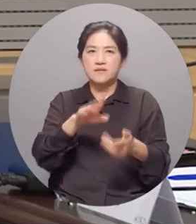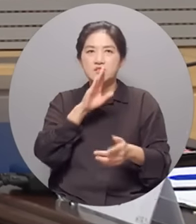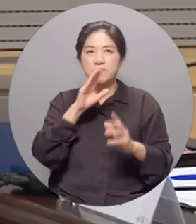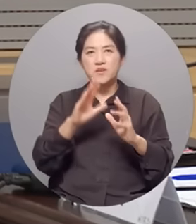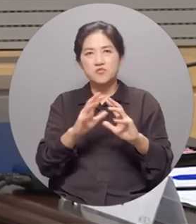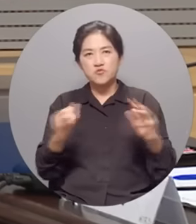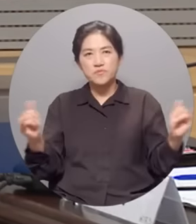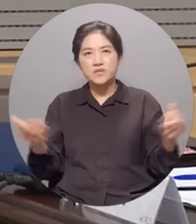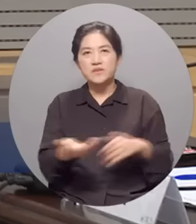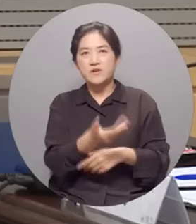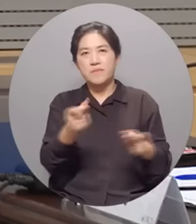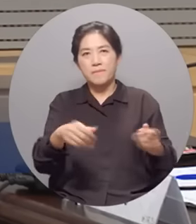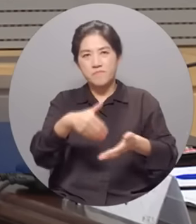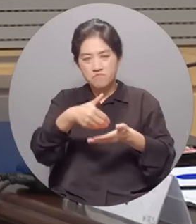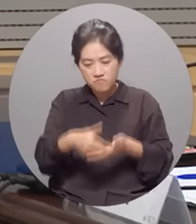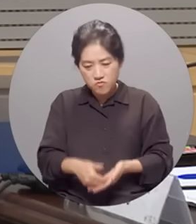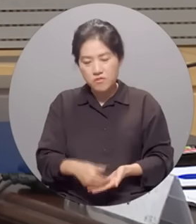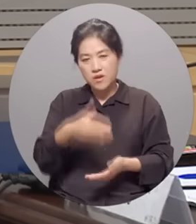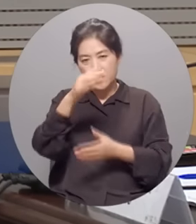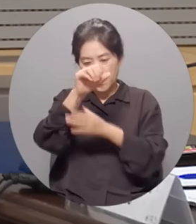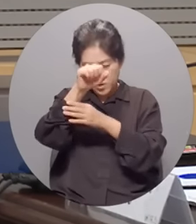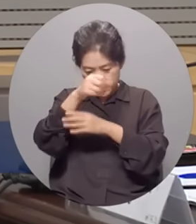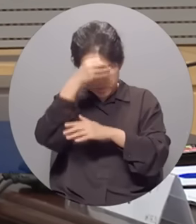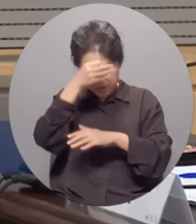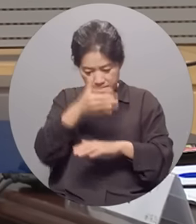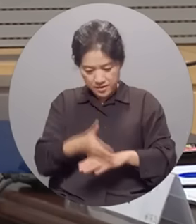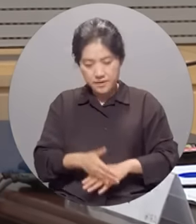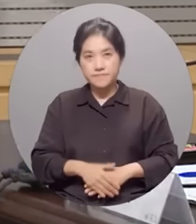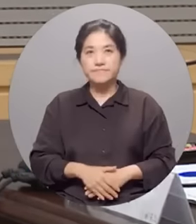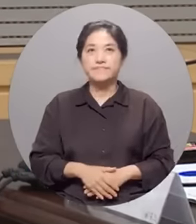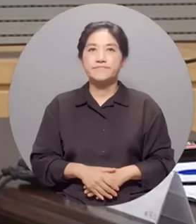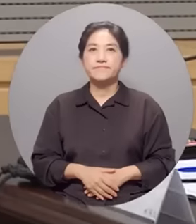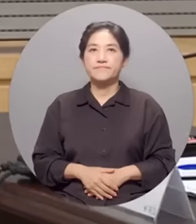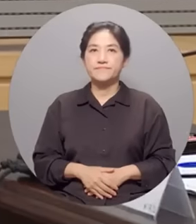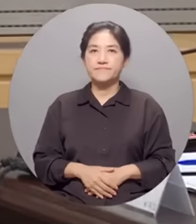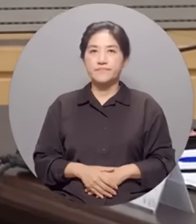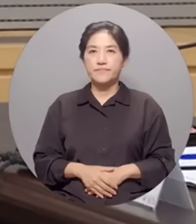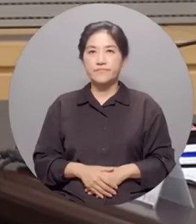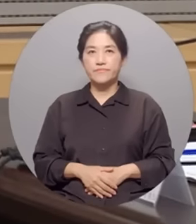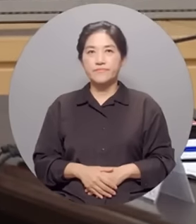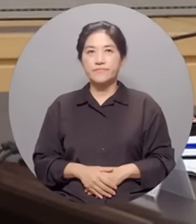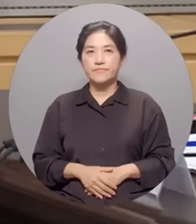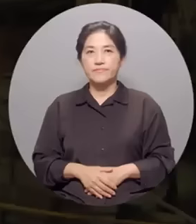여러분 앞에 무겁게 고개 숙여 사죄드립니다.